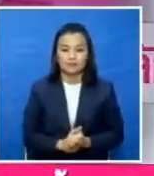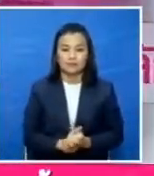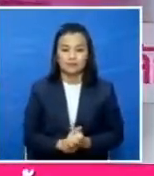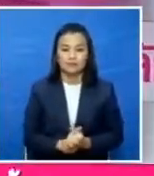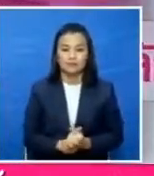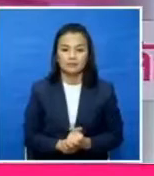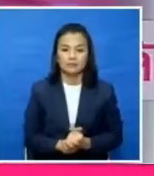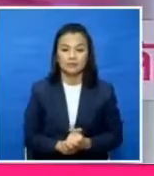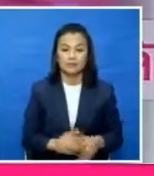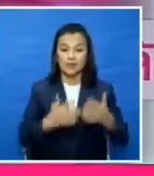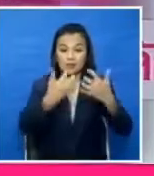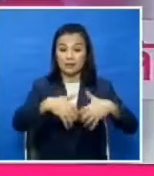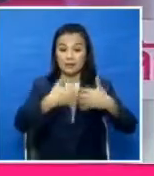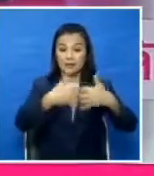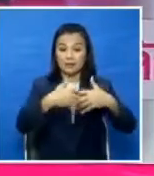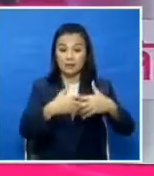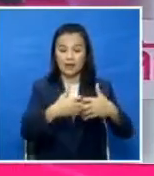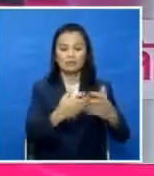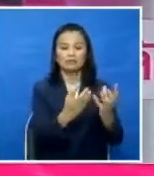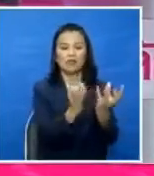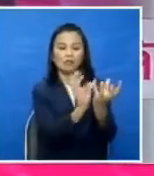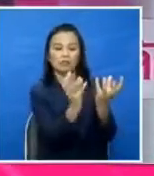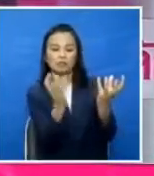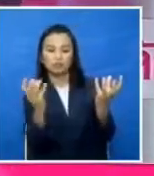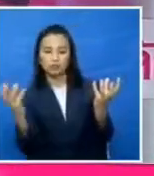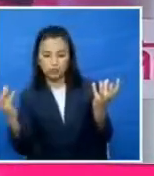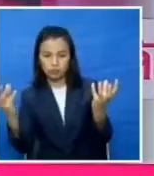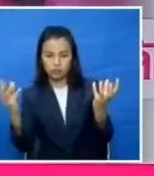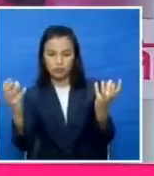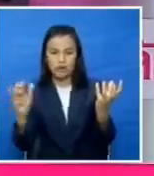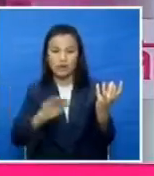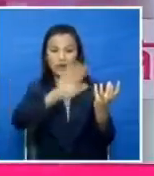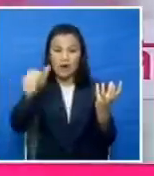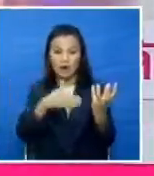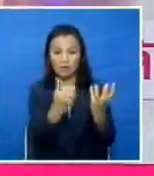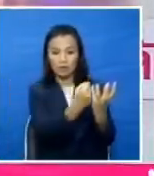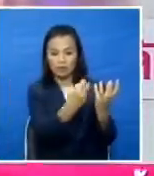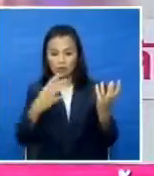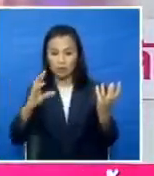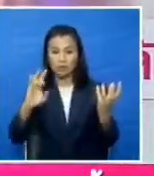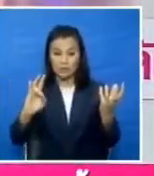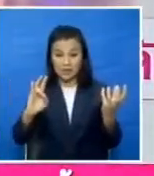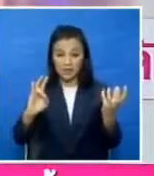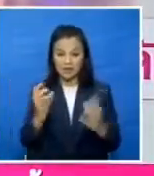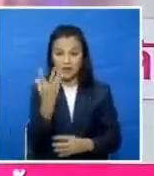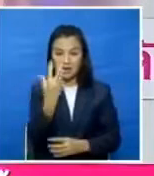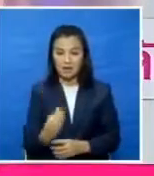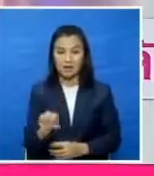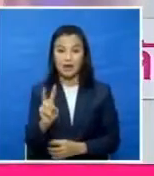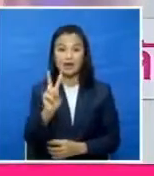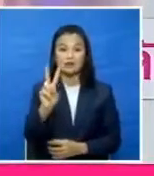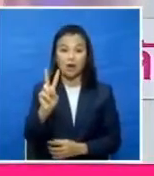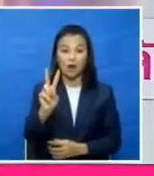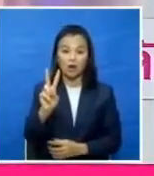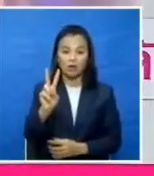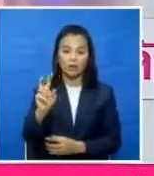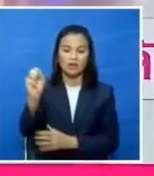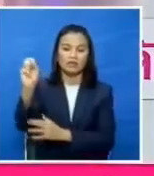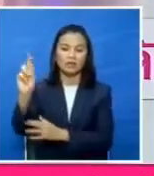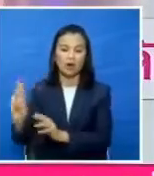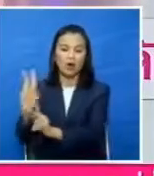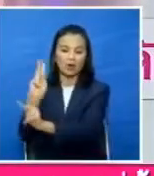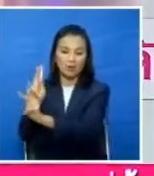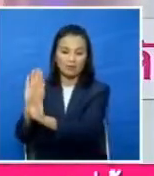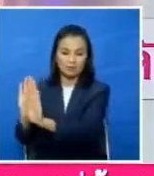สำหรับเครื่องออกรางวัลไฟฟ้าอัตโนมัตินะคะจะใช้ออกรางวัลทั้งหมด7เครื่องส่วนอีก2เครื่องด้านหลังก็จะเป็นเครื่องสำรอง